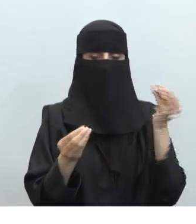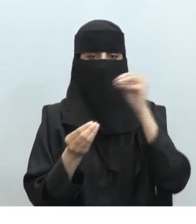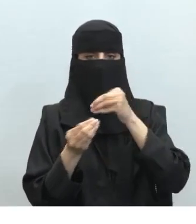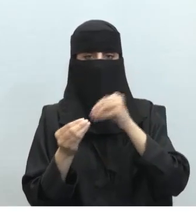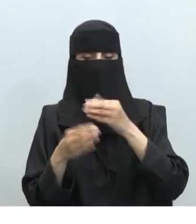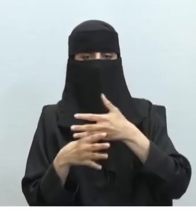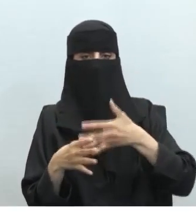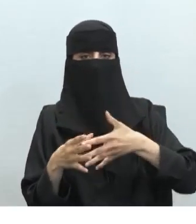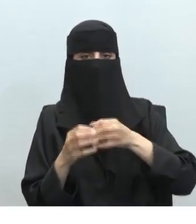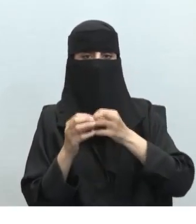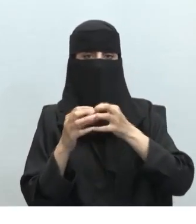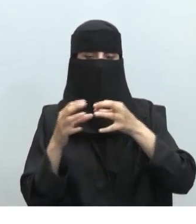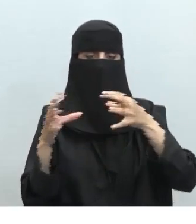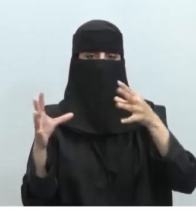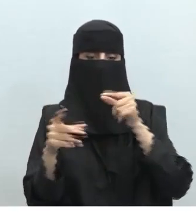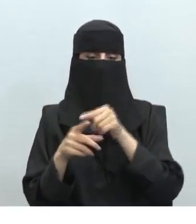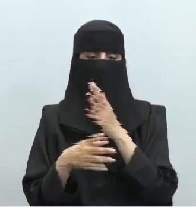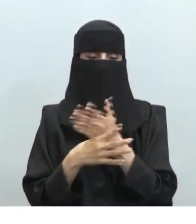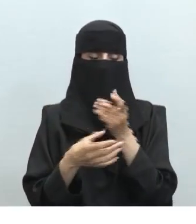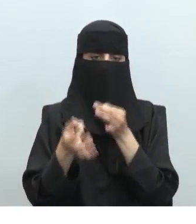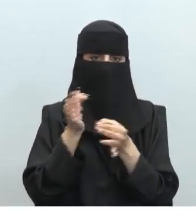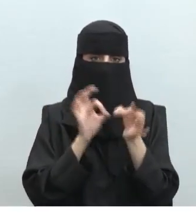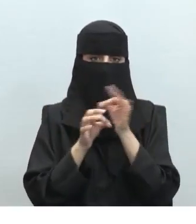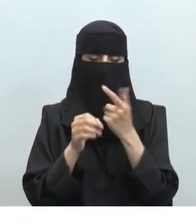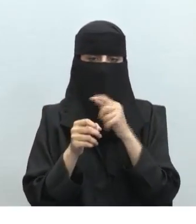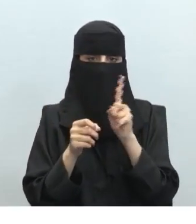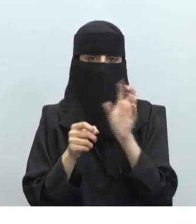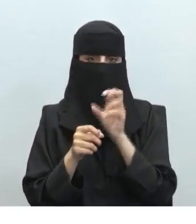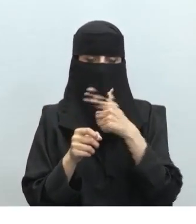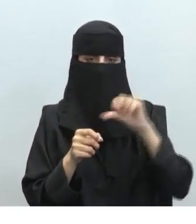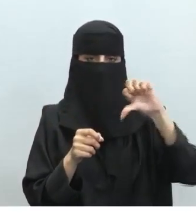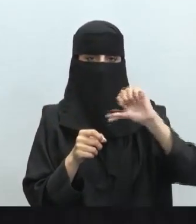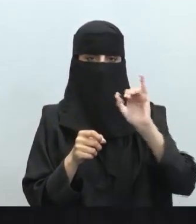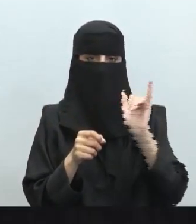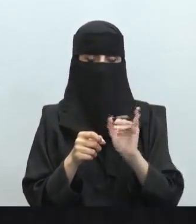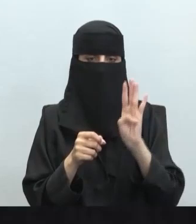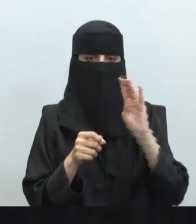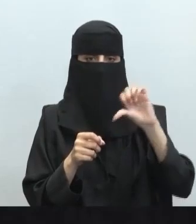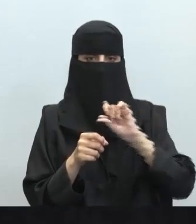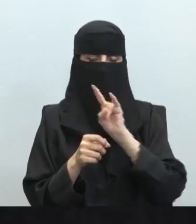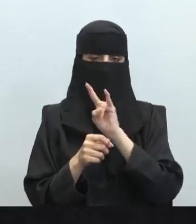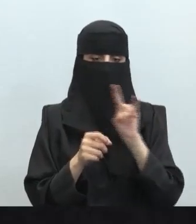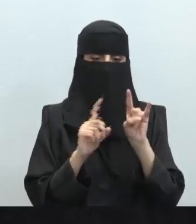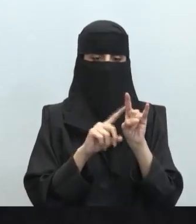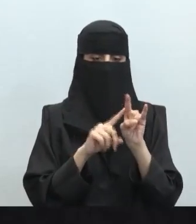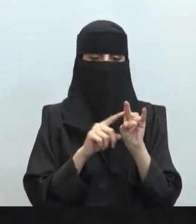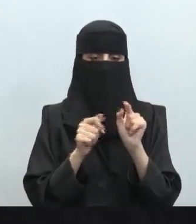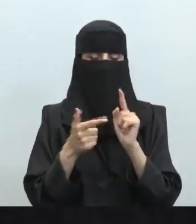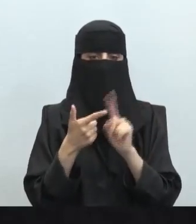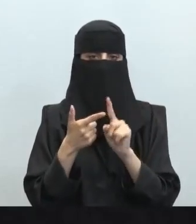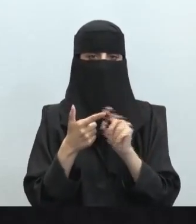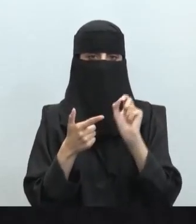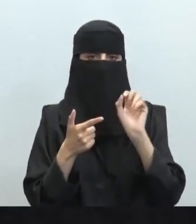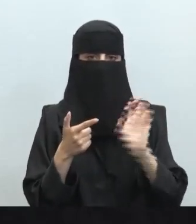وتشيس هرشي وتشيس قاموا باجراء تجارب على بكتيريا ايكولاي اتوا باكل بكتيريا وفيروس بيكترو فاج هذا